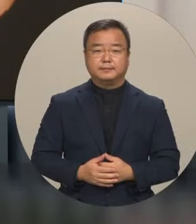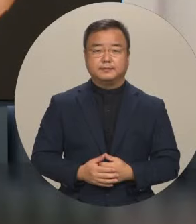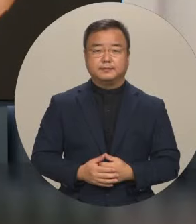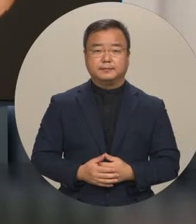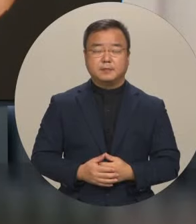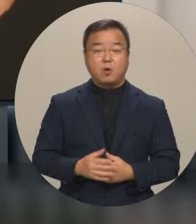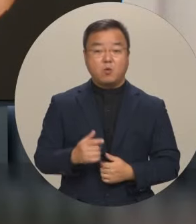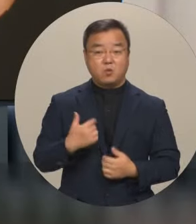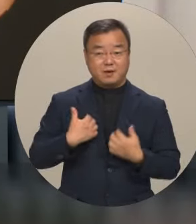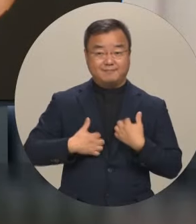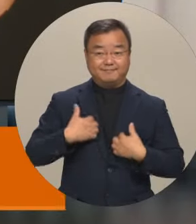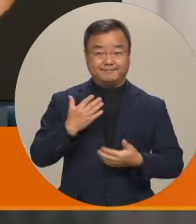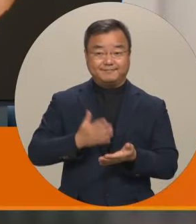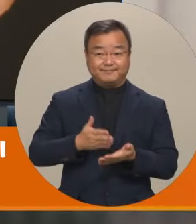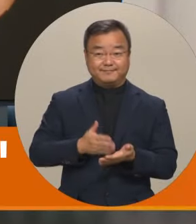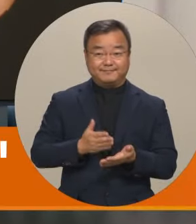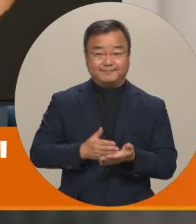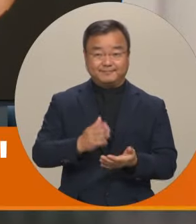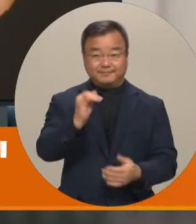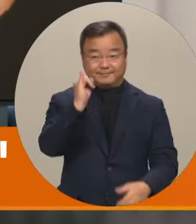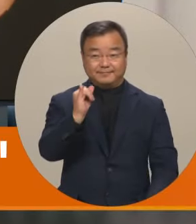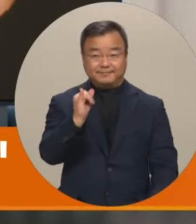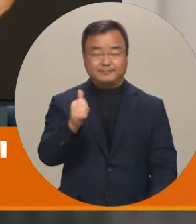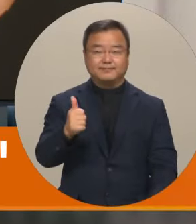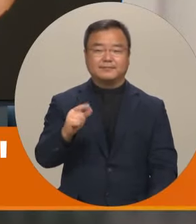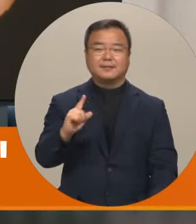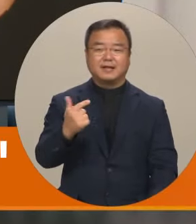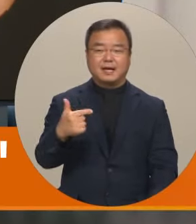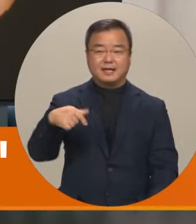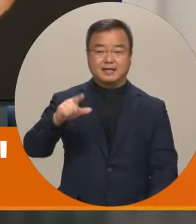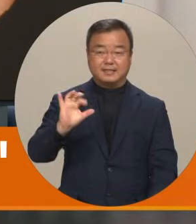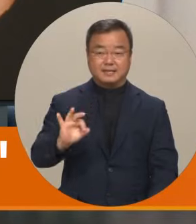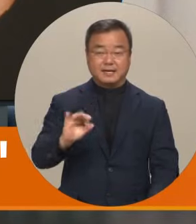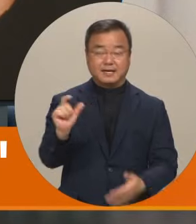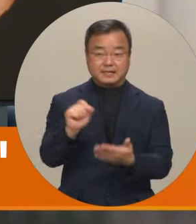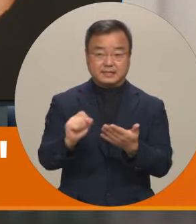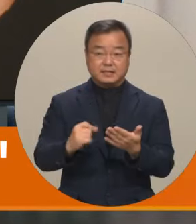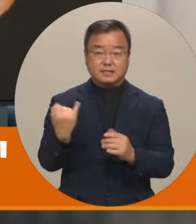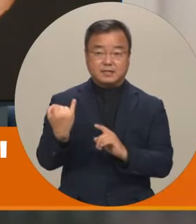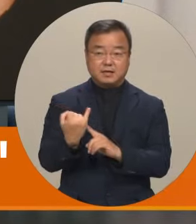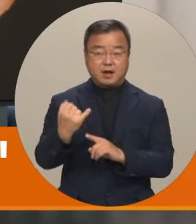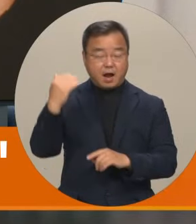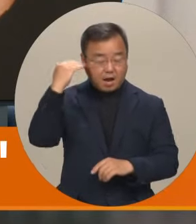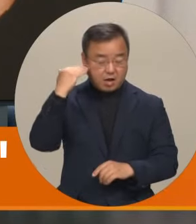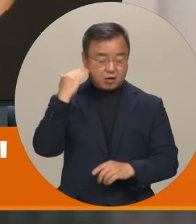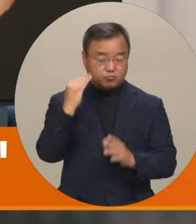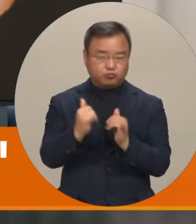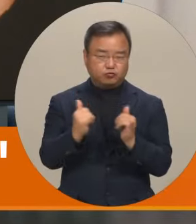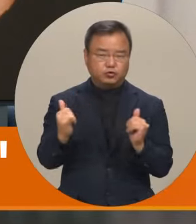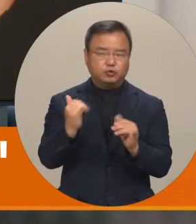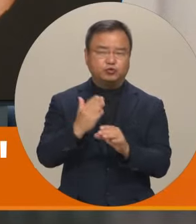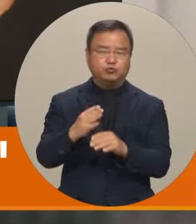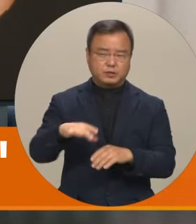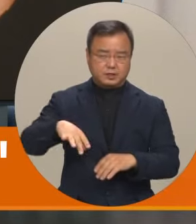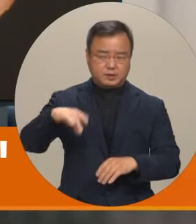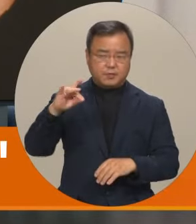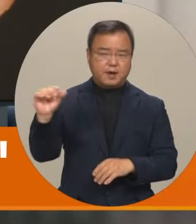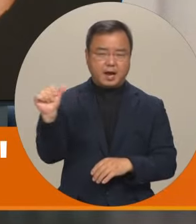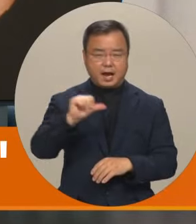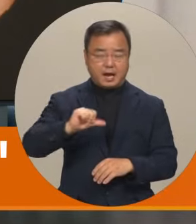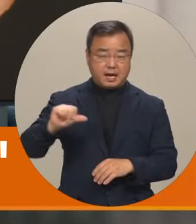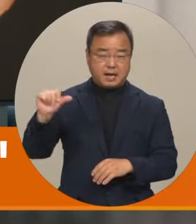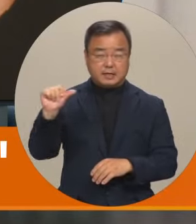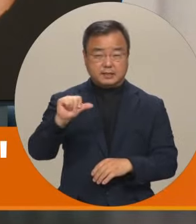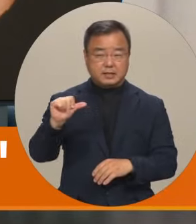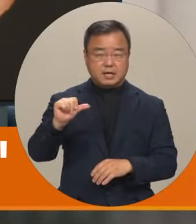네 굉장히 반가운 소식이 있었죠이 한강 작가가 한국인 최초 또 아시아 여성 최초로 노벨